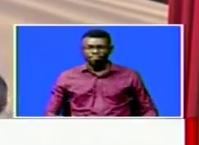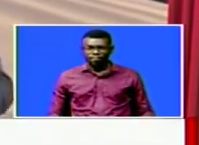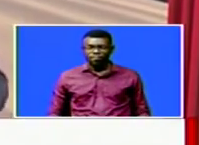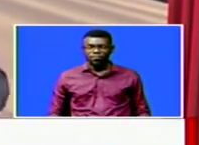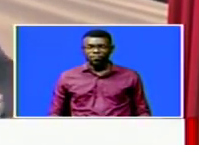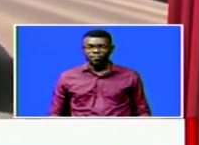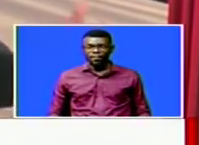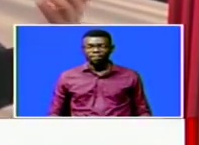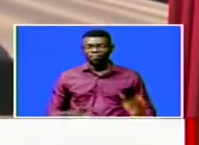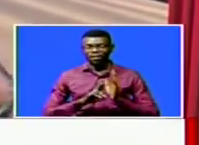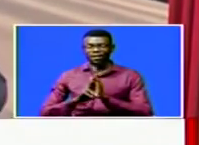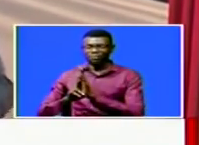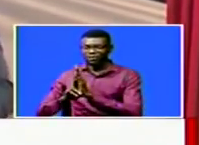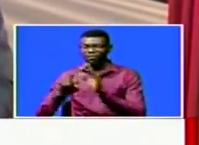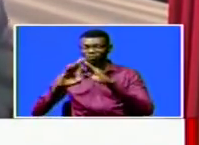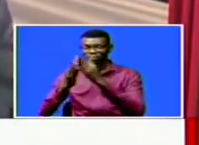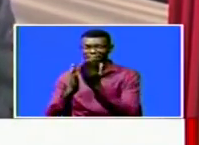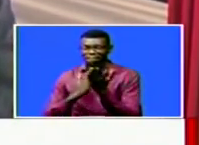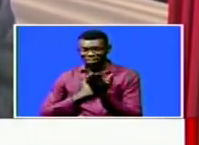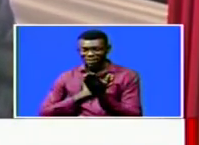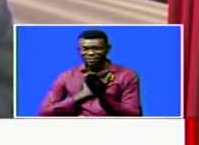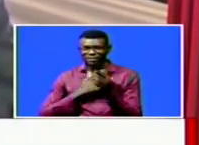indeed on behalf of my entire family,